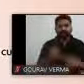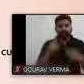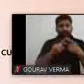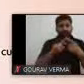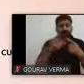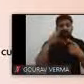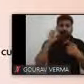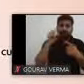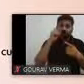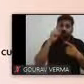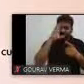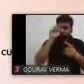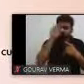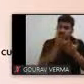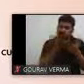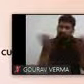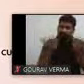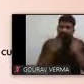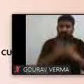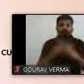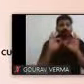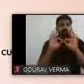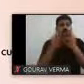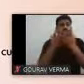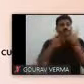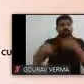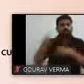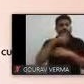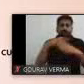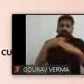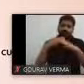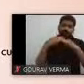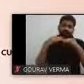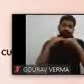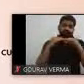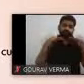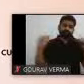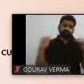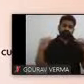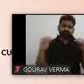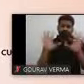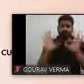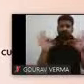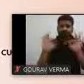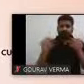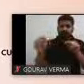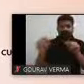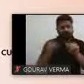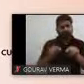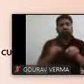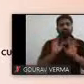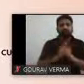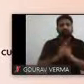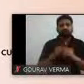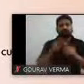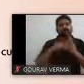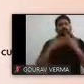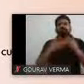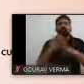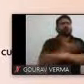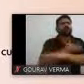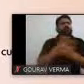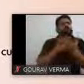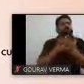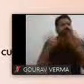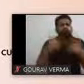याद रखनी है कि फैमिली का इक्वल शेयर है. कहीं भी हम अर्ली इंटरवेंशन सर्विसेज देंगे,